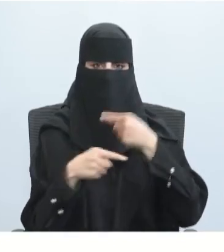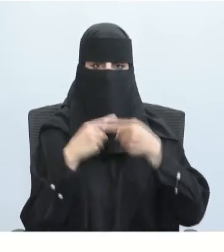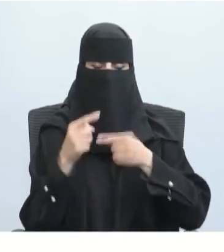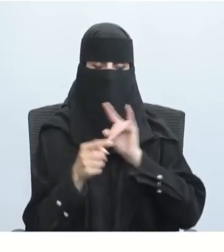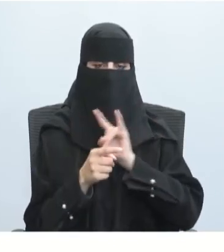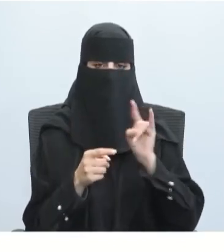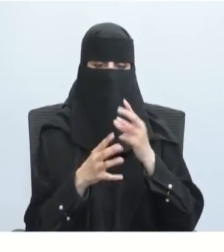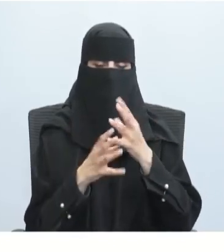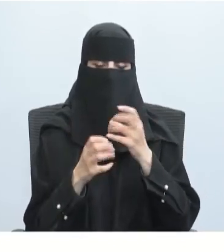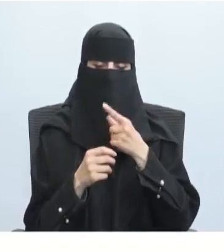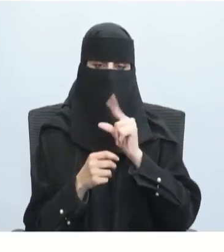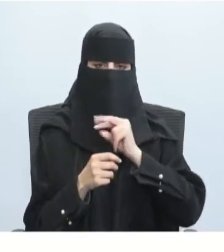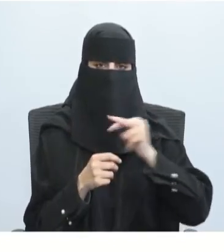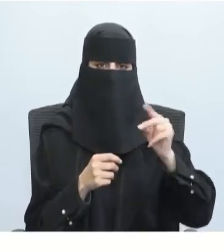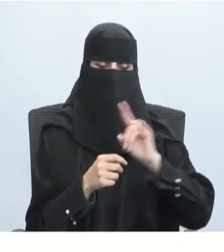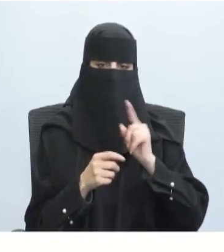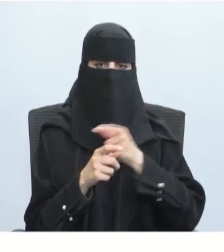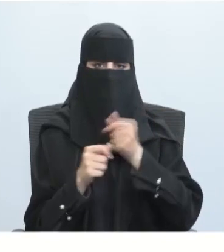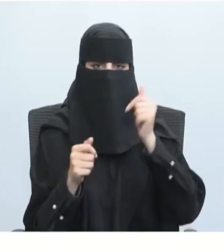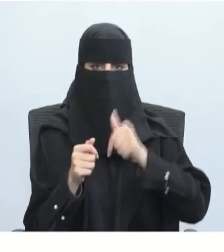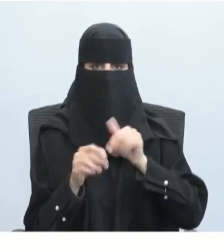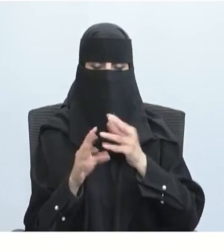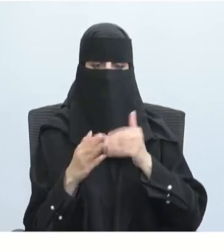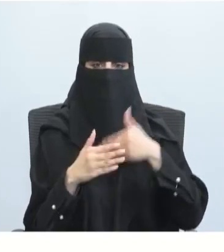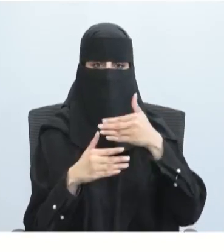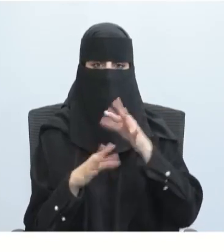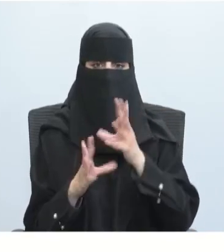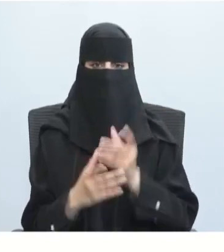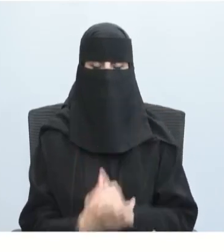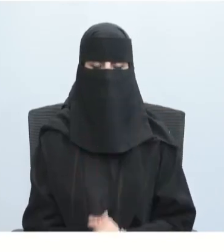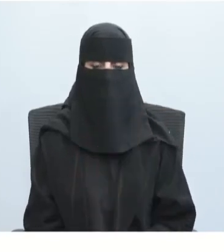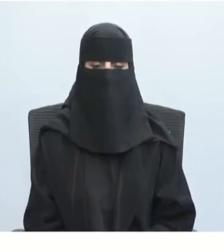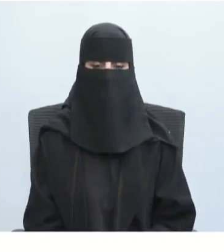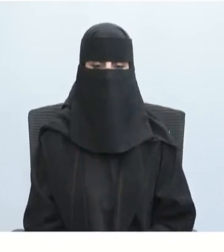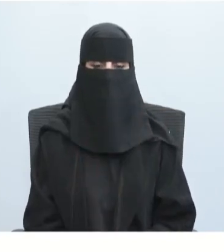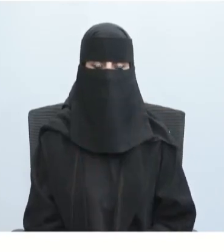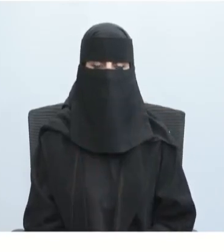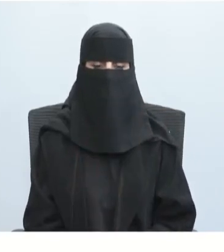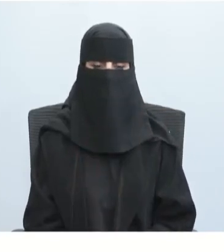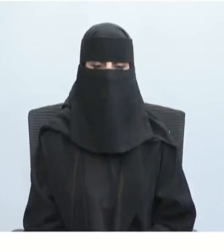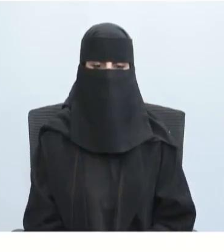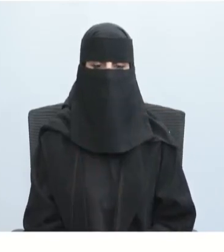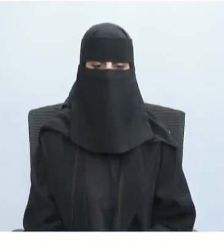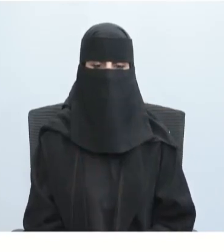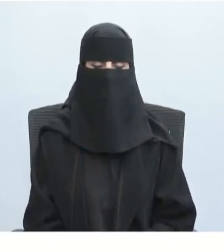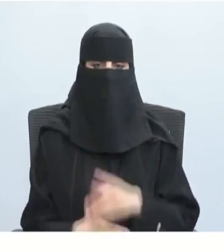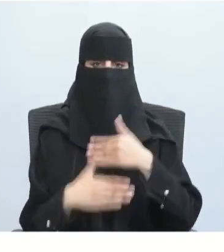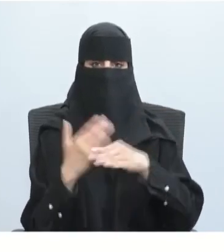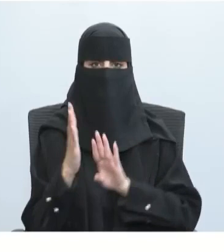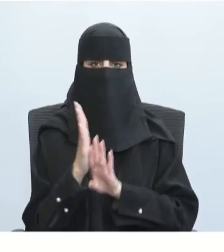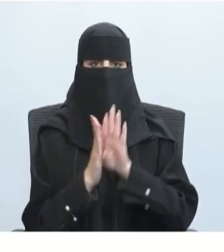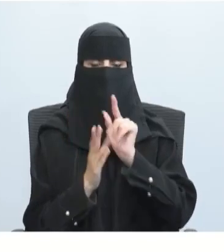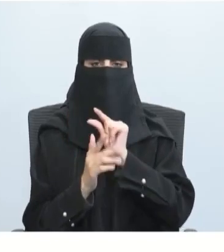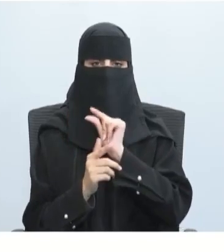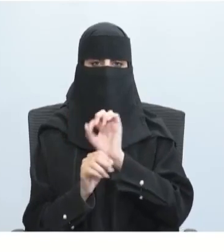سلسله لكن هل هو القيمه الحاليه ام القيمه المستقبليه النمو يدل على ايه ماذا للمستقبل